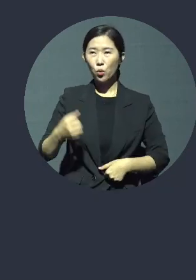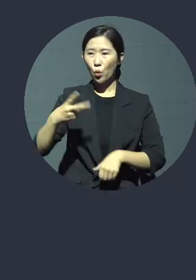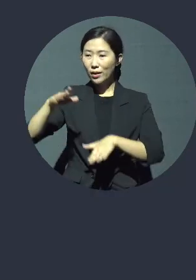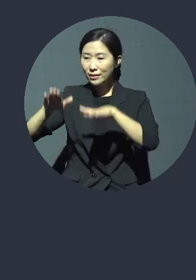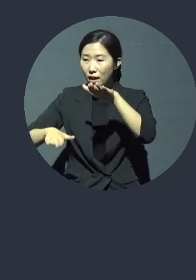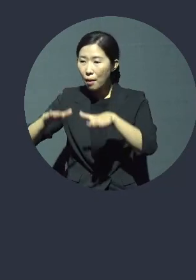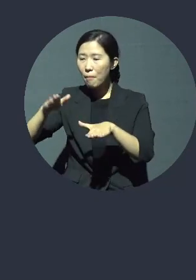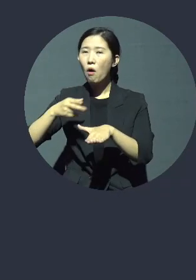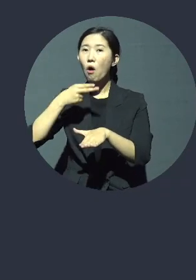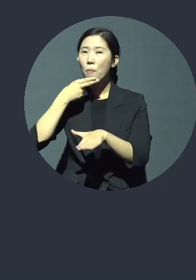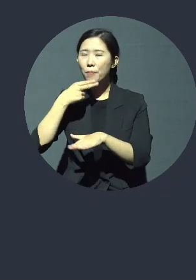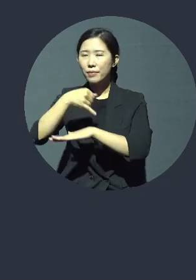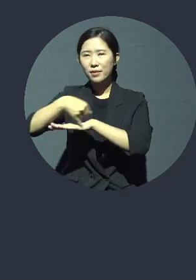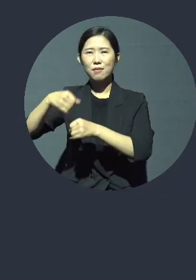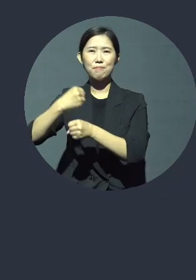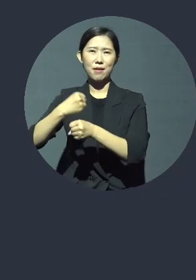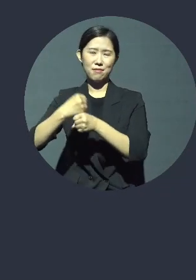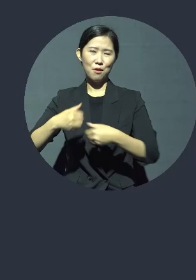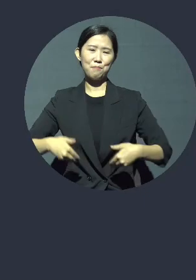것입니다.